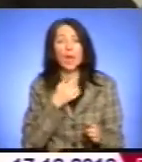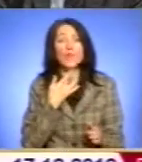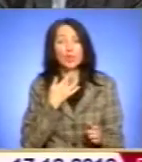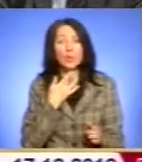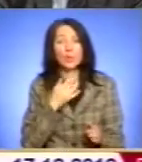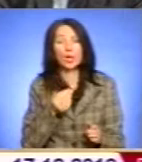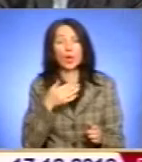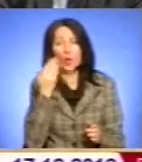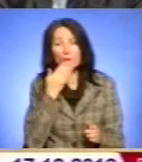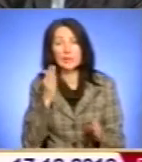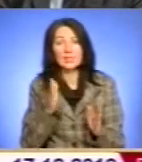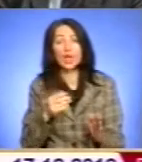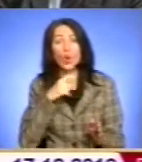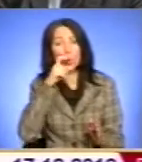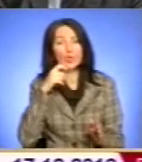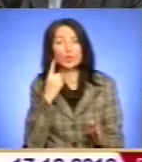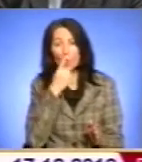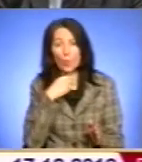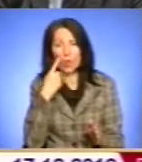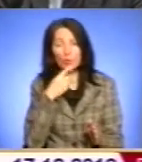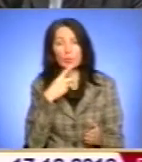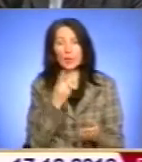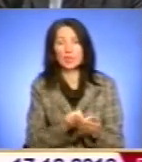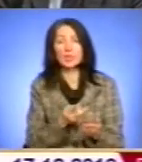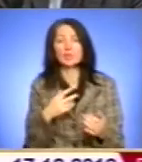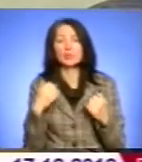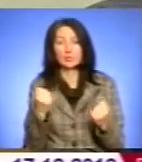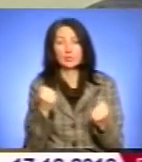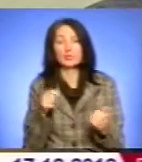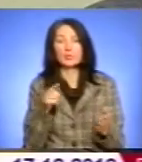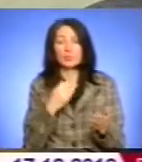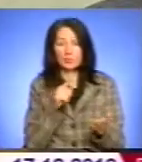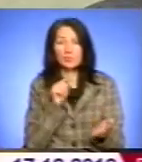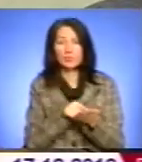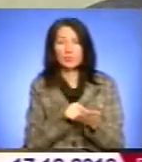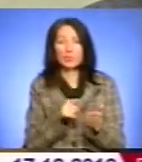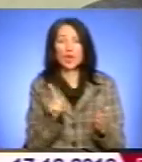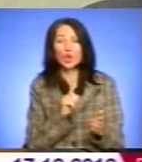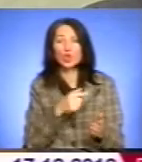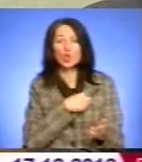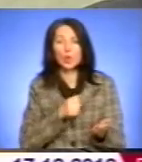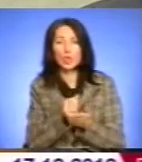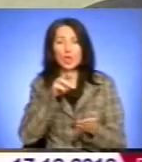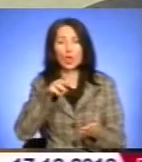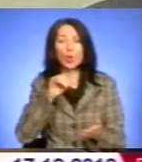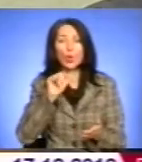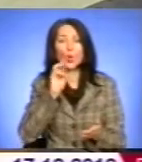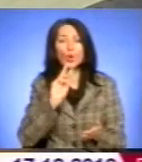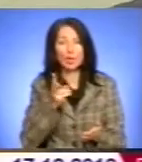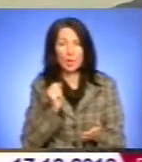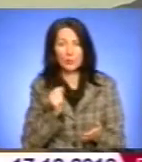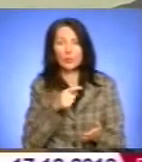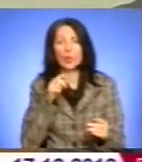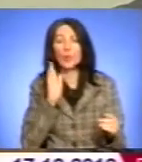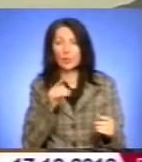мовою. Продемонстрували обранці тверду позицію щодо депутатів тушок. Надалі будемо наполягати на тому, що депутати, які зраджують своїх виборців,